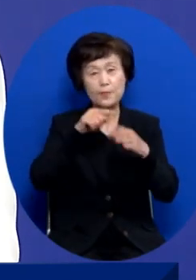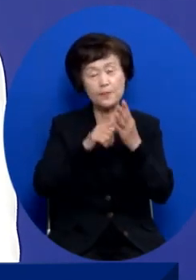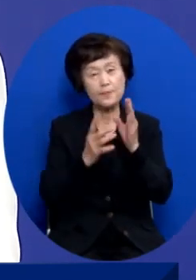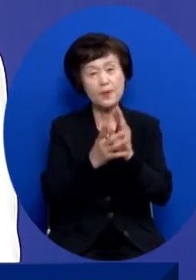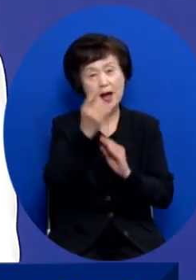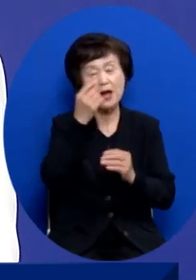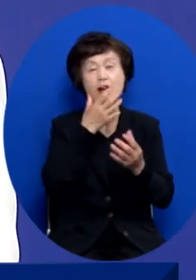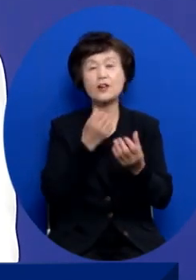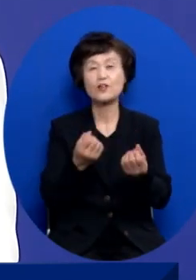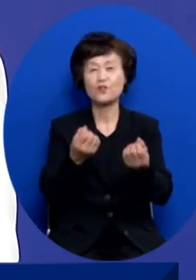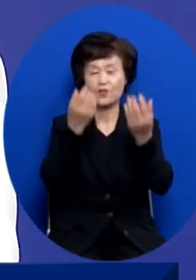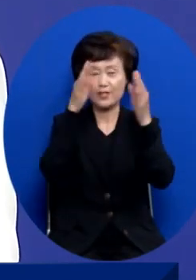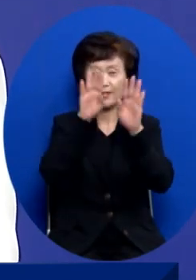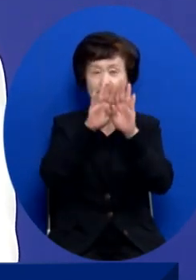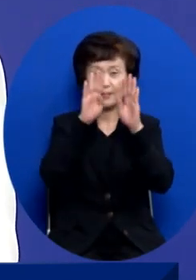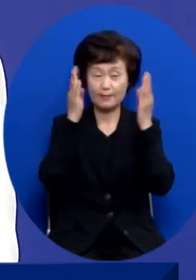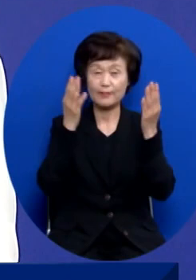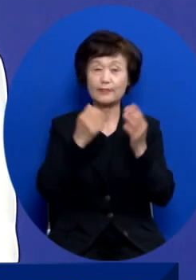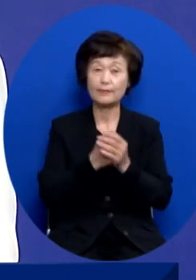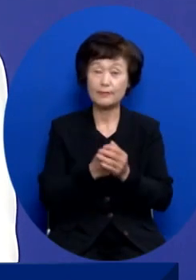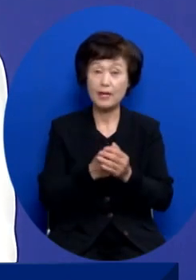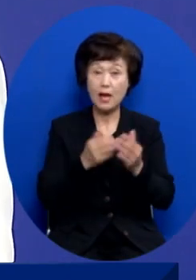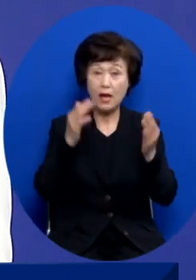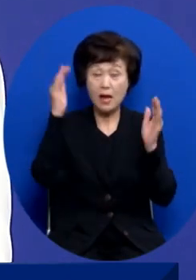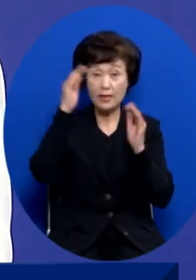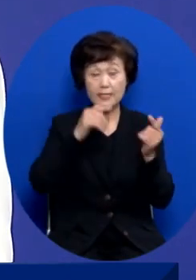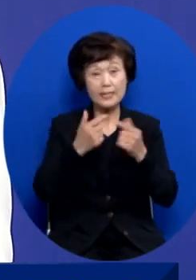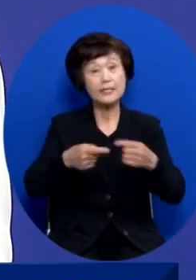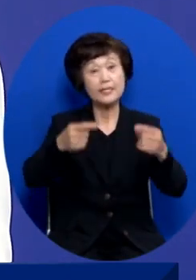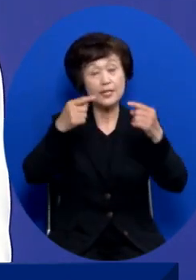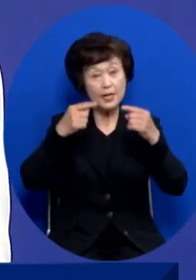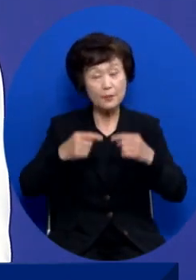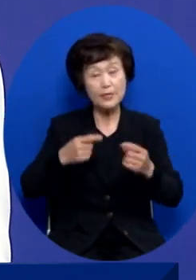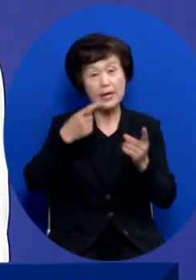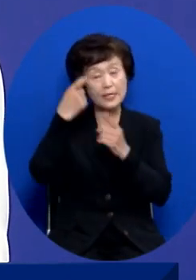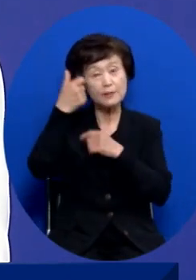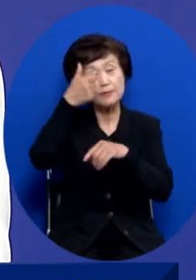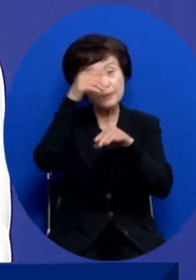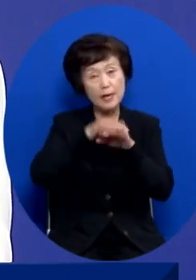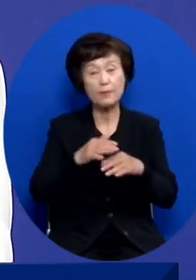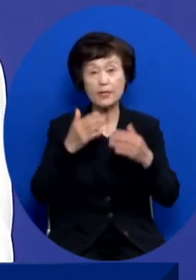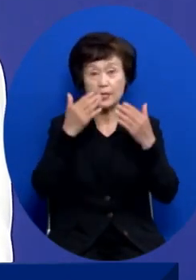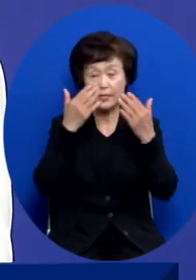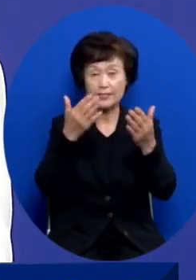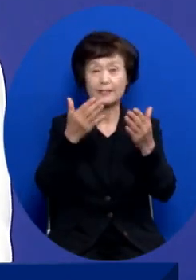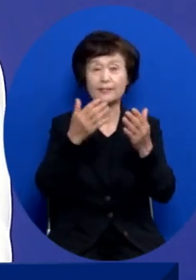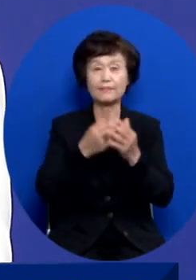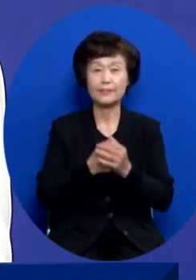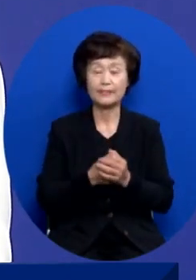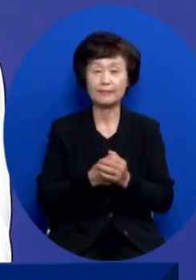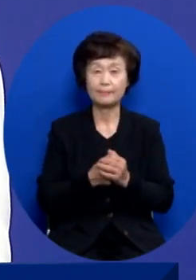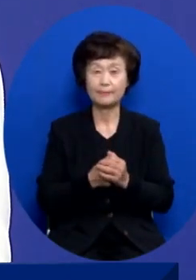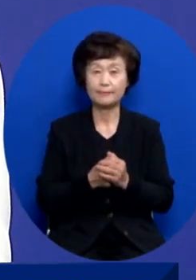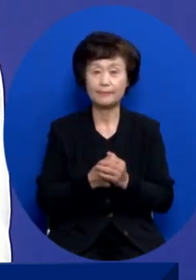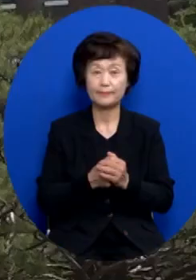진행했습니다. 17일에는 동문 재학생들이 참석한 가운데 기념 예배를 드렸는데요. 최대진 기자가 전합니다.